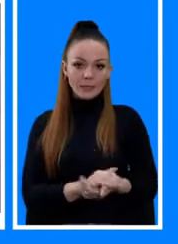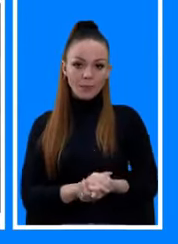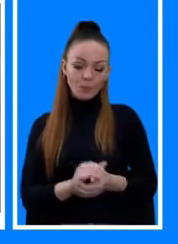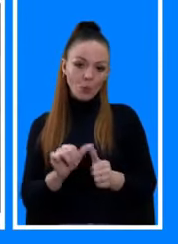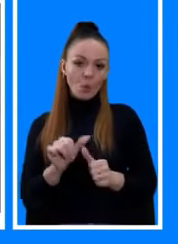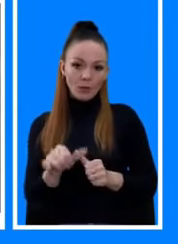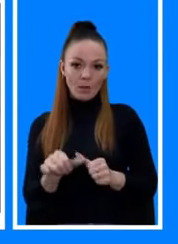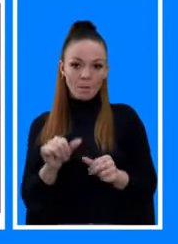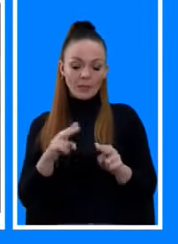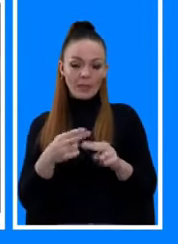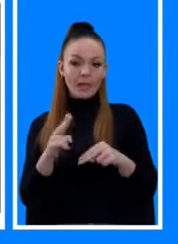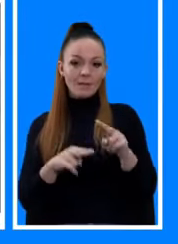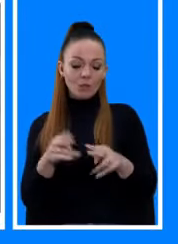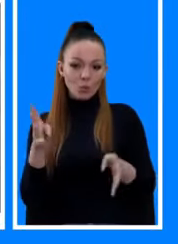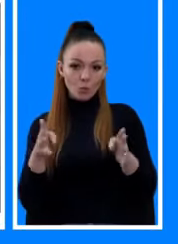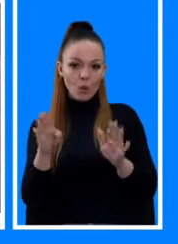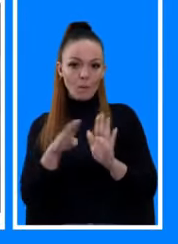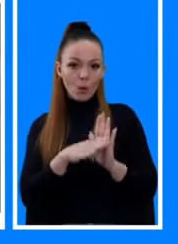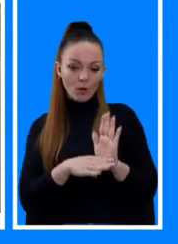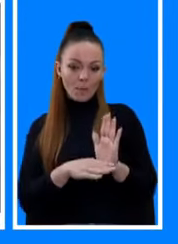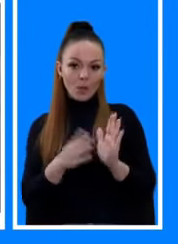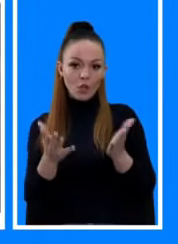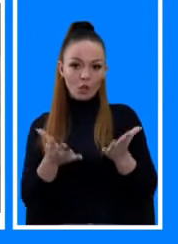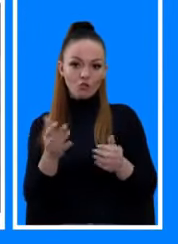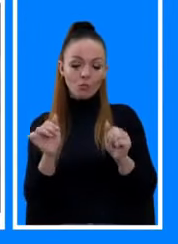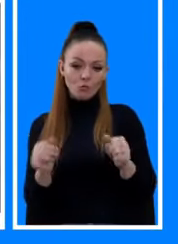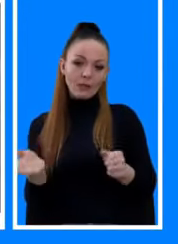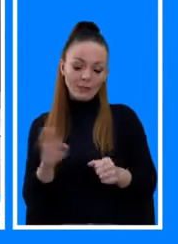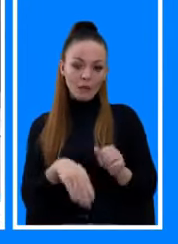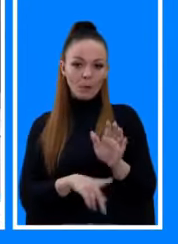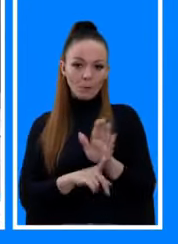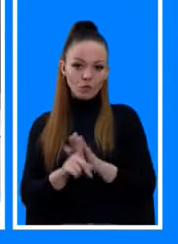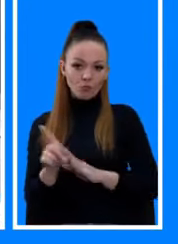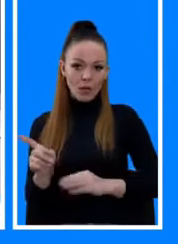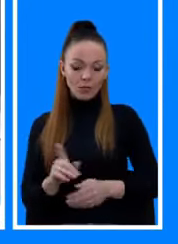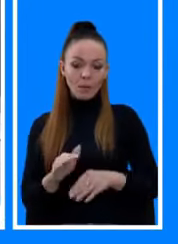інфраструктурна вже програма, якщо можна, давайте починати. Будь ласка, Кирило.